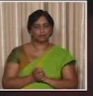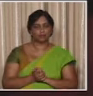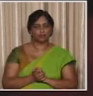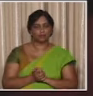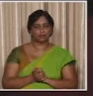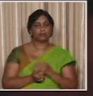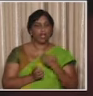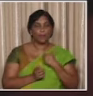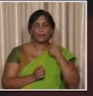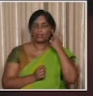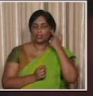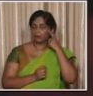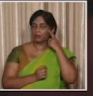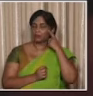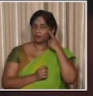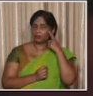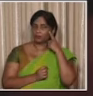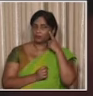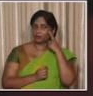අපි හිතුවා